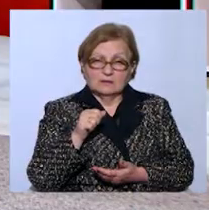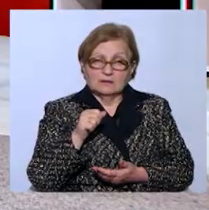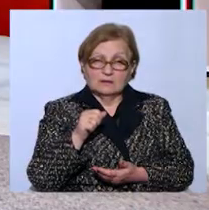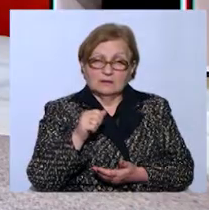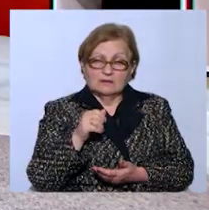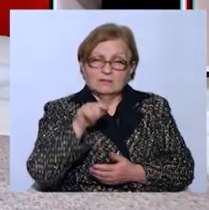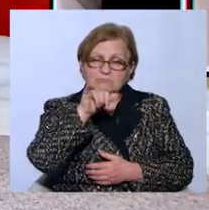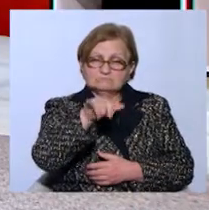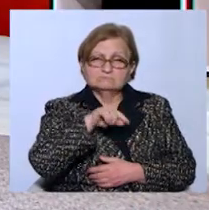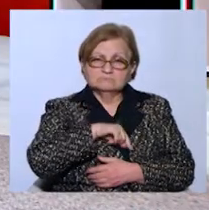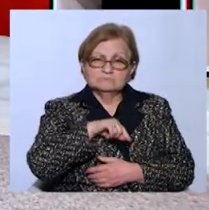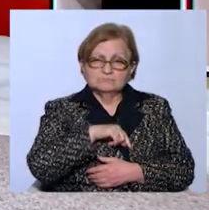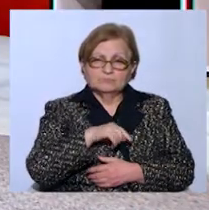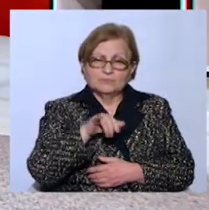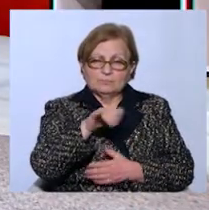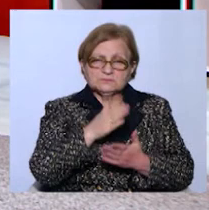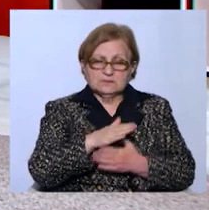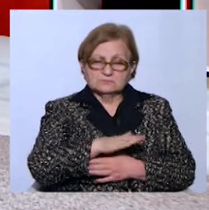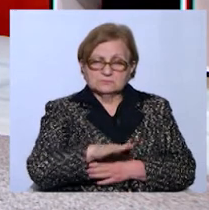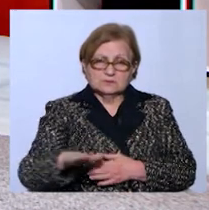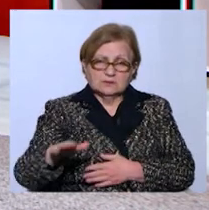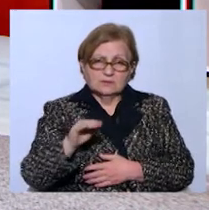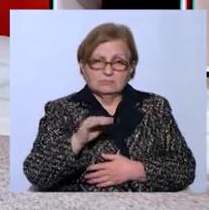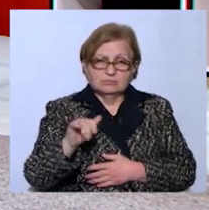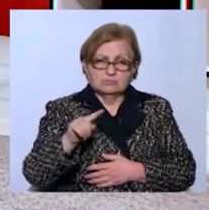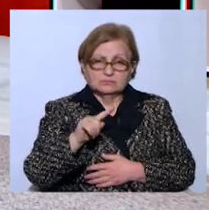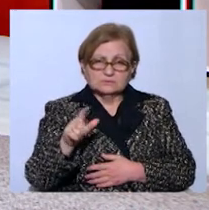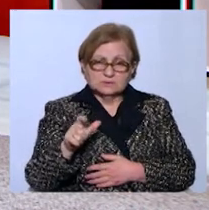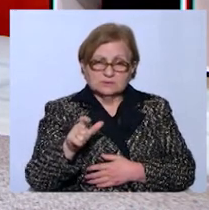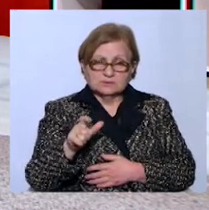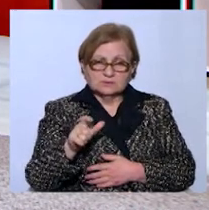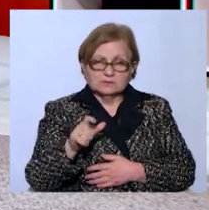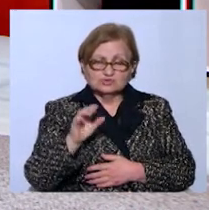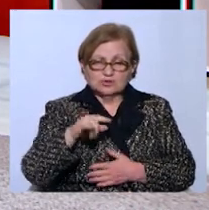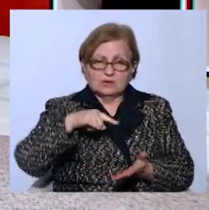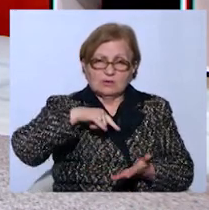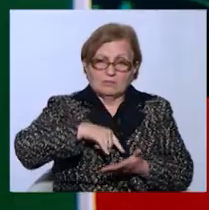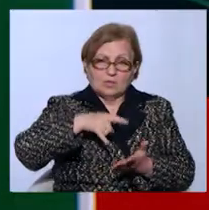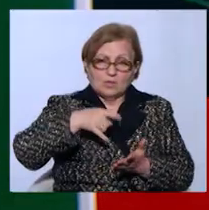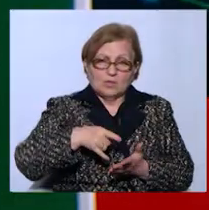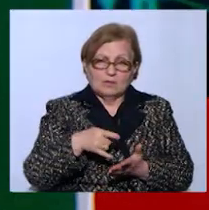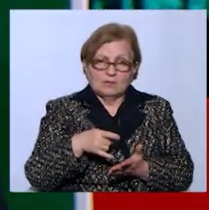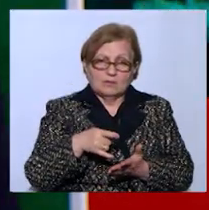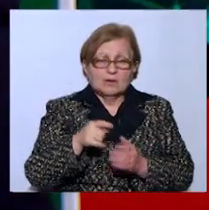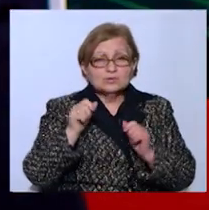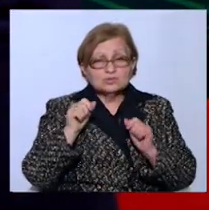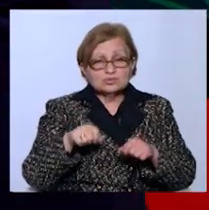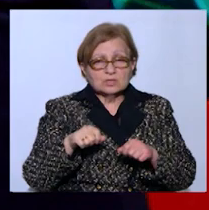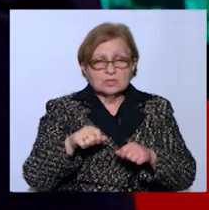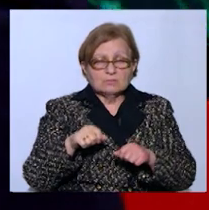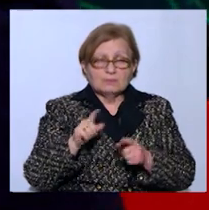ხასიათდება რეებით. ფუძე, რომელიც შეიძლება იყოს ოთხკუთხედი, შეიძლება იყოს სამკუთხედი.